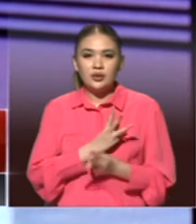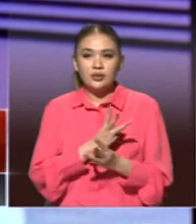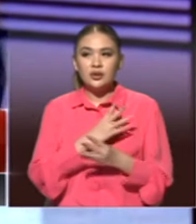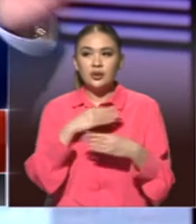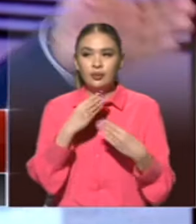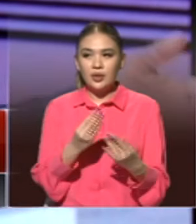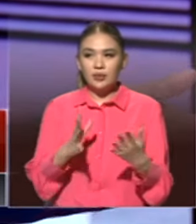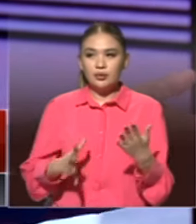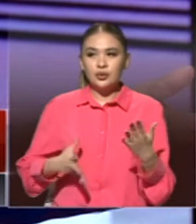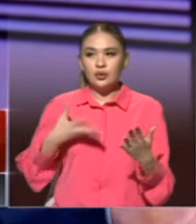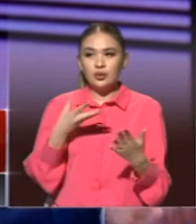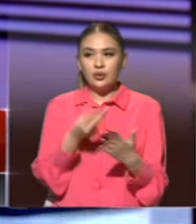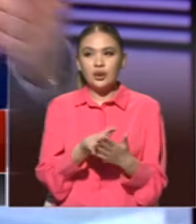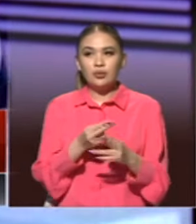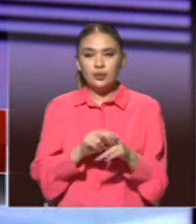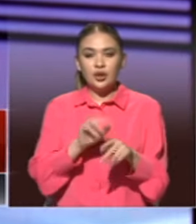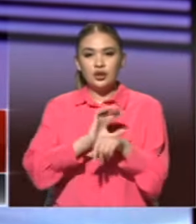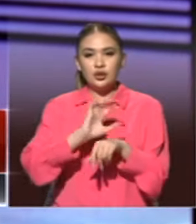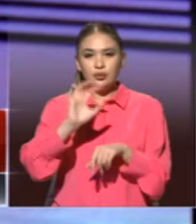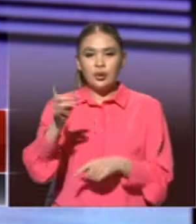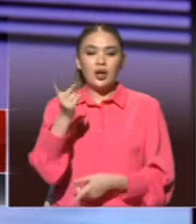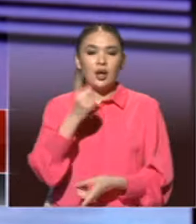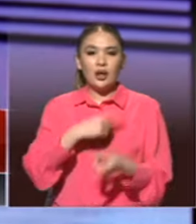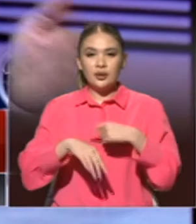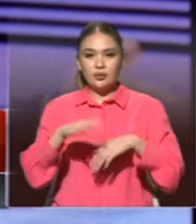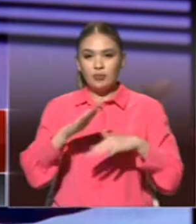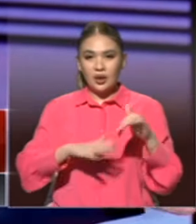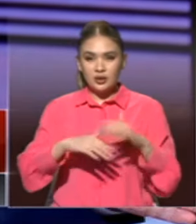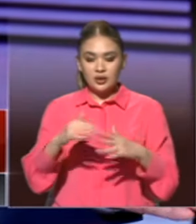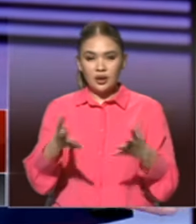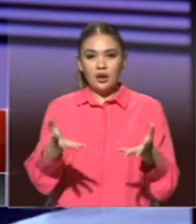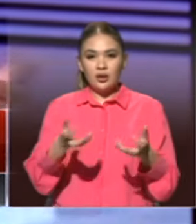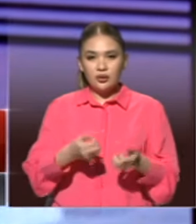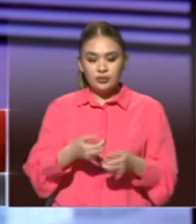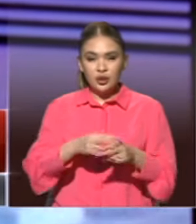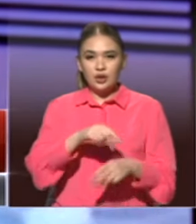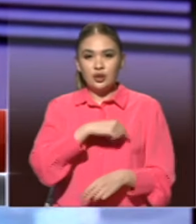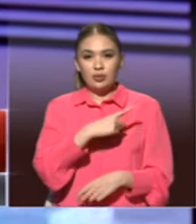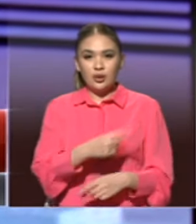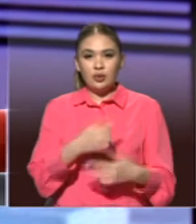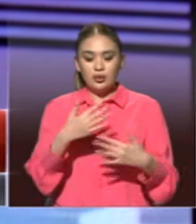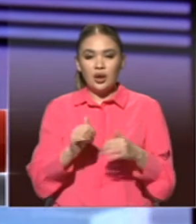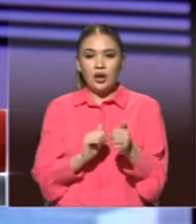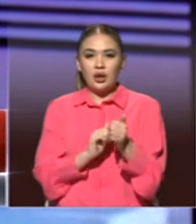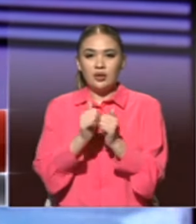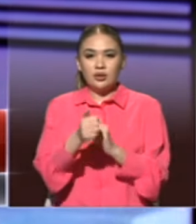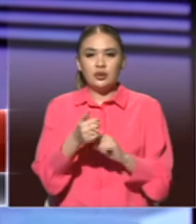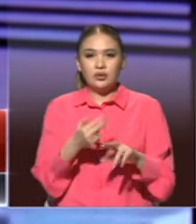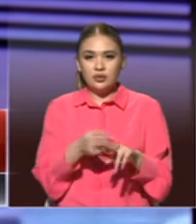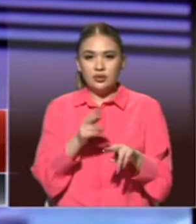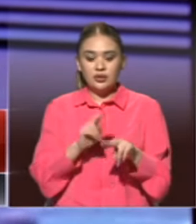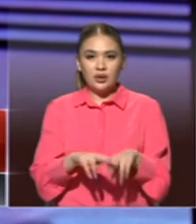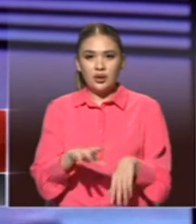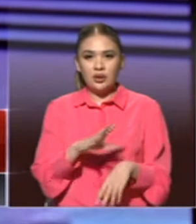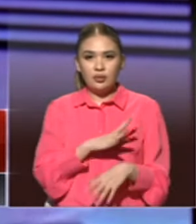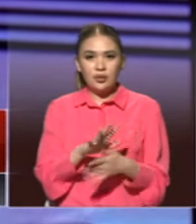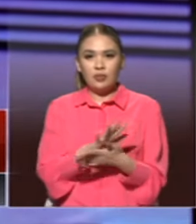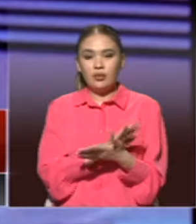төлеп, оларды жіберіп, қайтып практика алып, қайтадан диплом алғаннан кейін ауылға тартуға, қаланың баласы бармайды